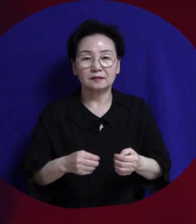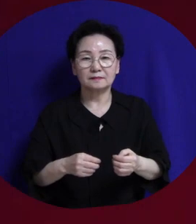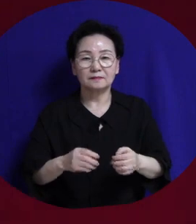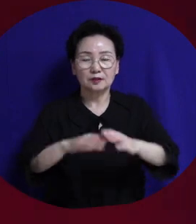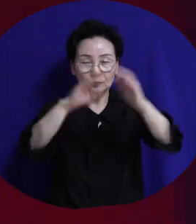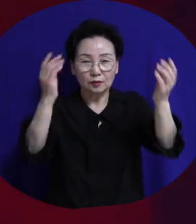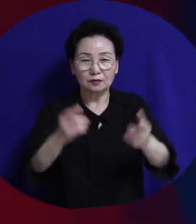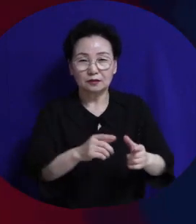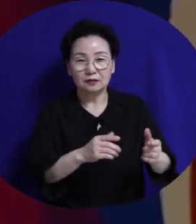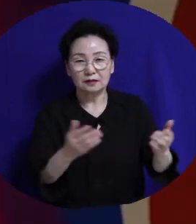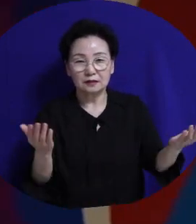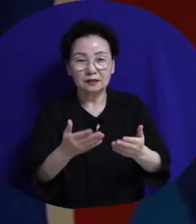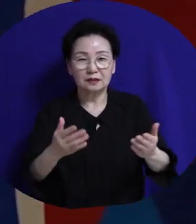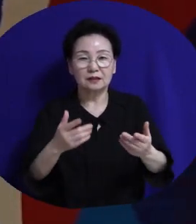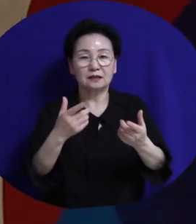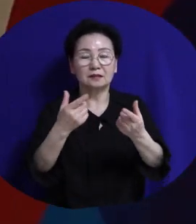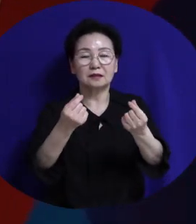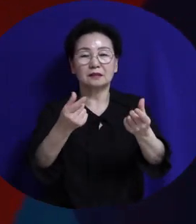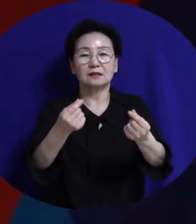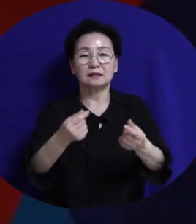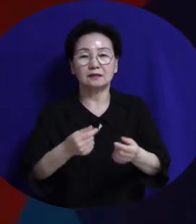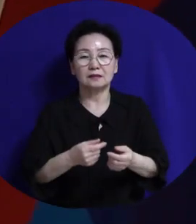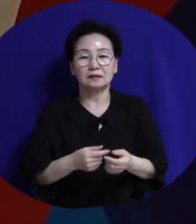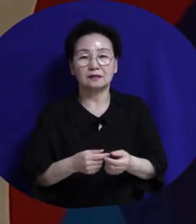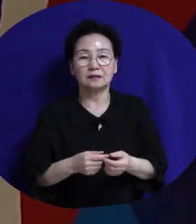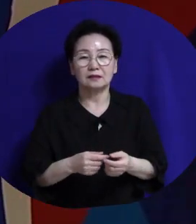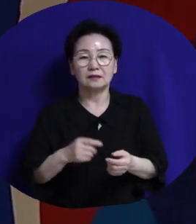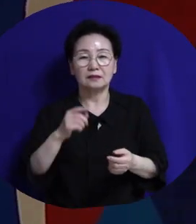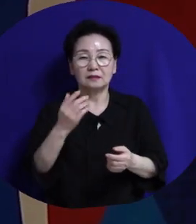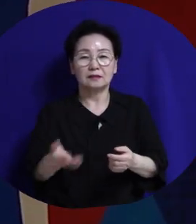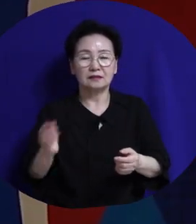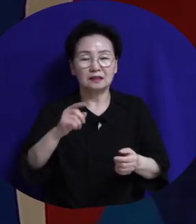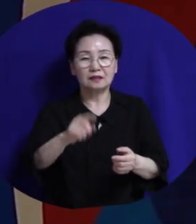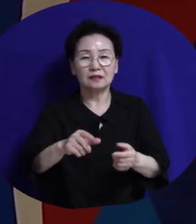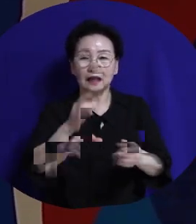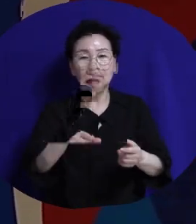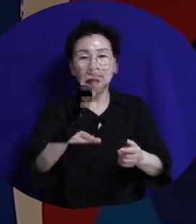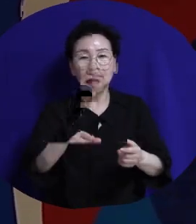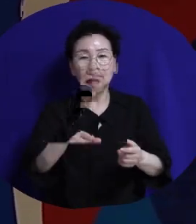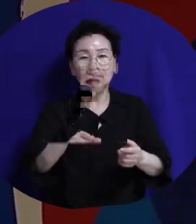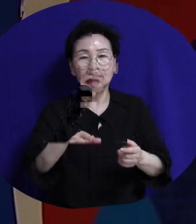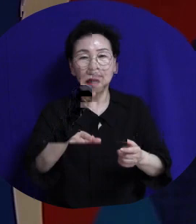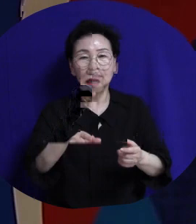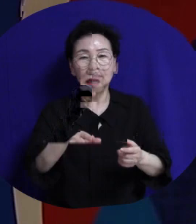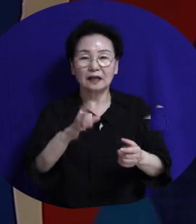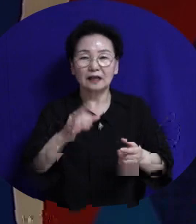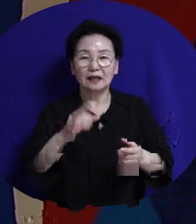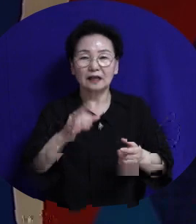다 마찬가지입니다. 그런데 이건 안 된다는 거예요. 왜?